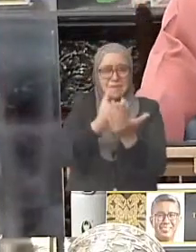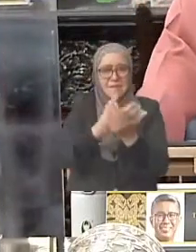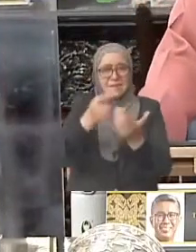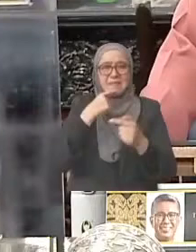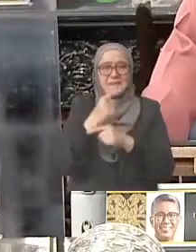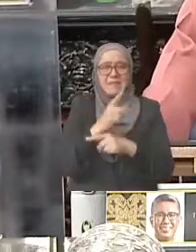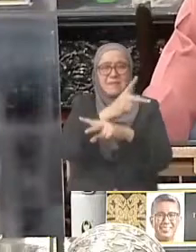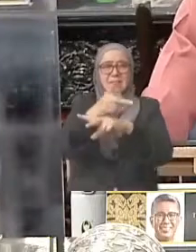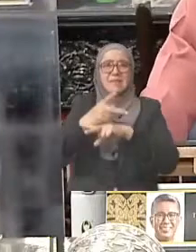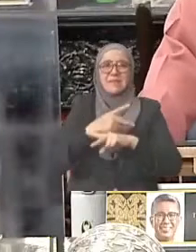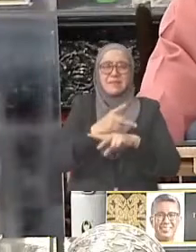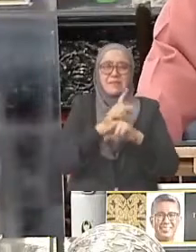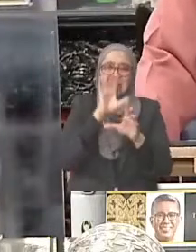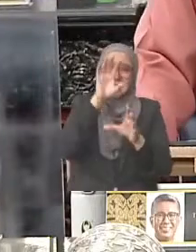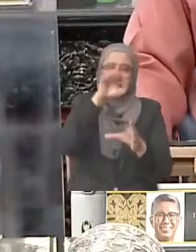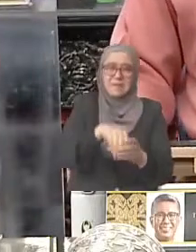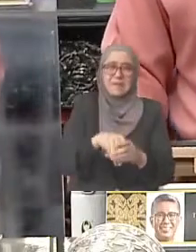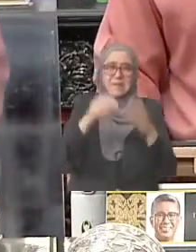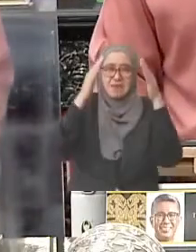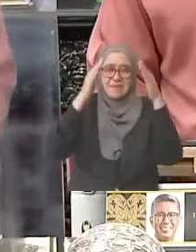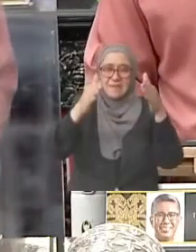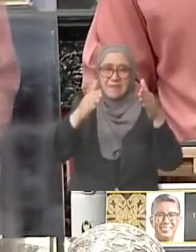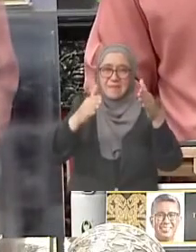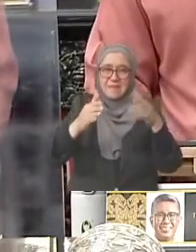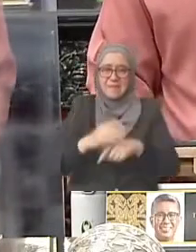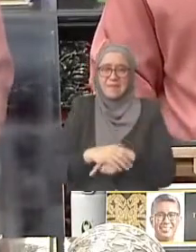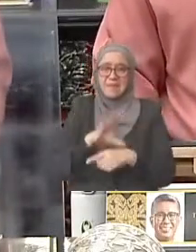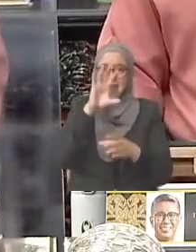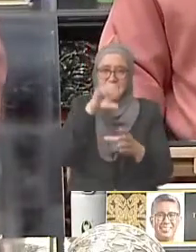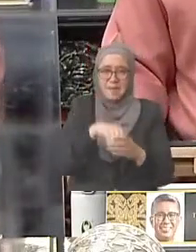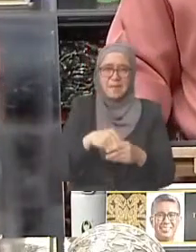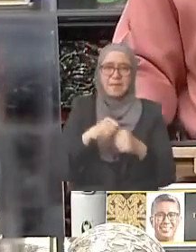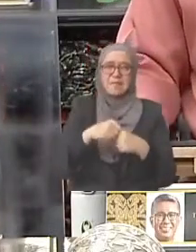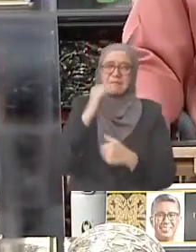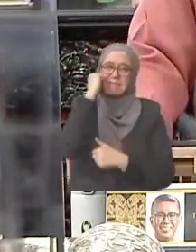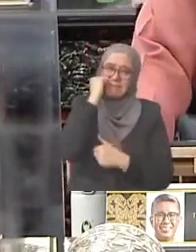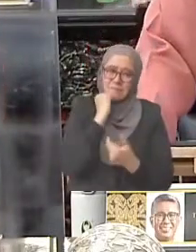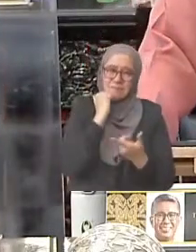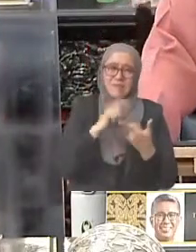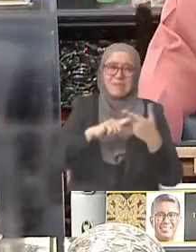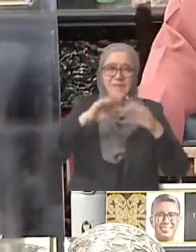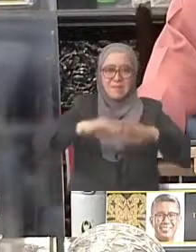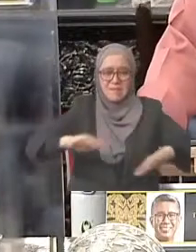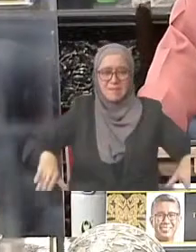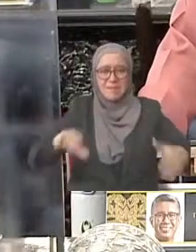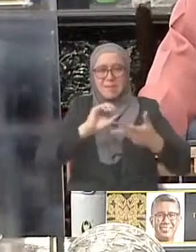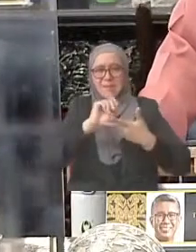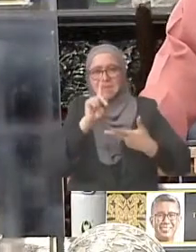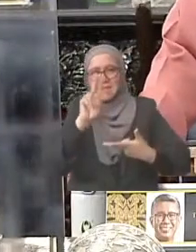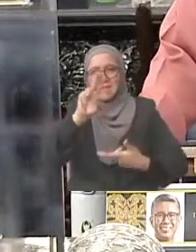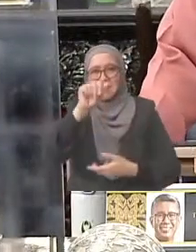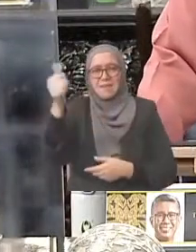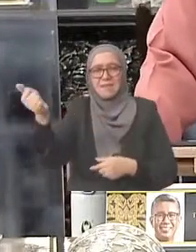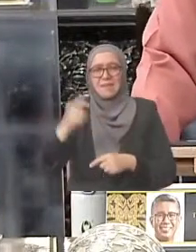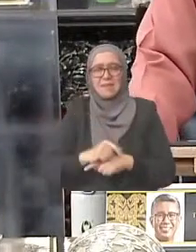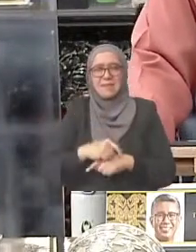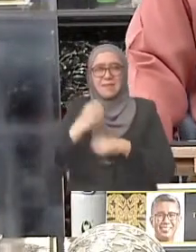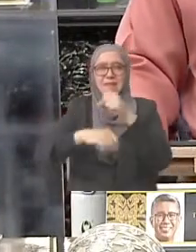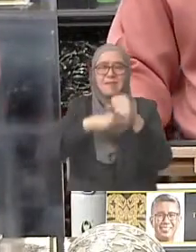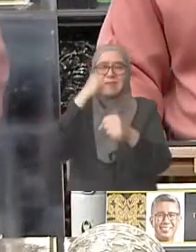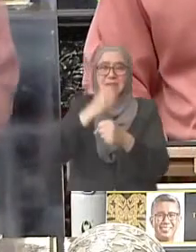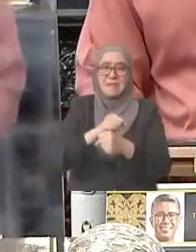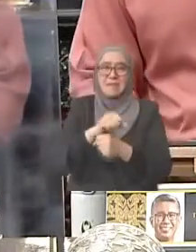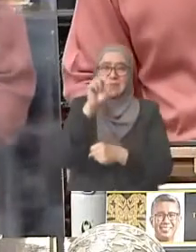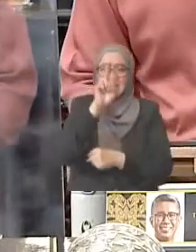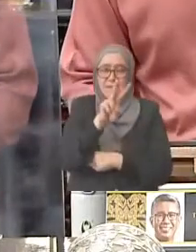turunnya pertamanya melibatkan warga emas karena karena o q dan lain-lain menjelang tahun 2030 Indonesia bekal dikategorikan